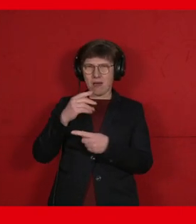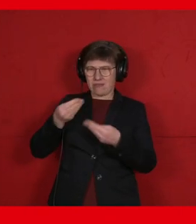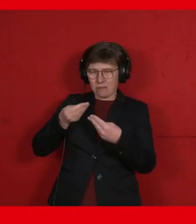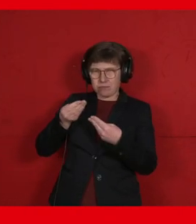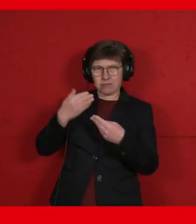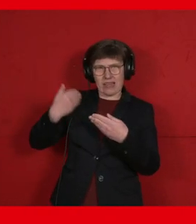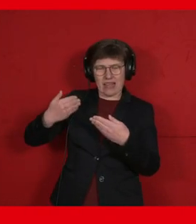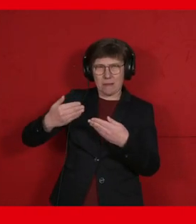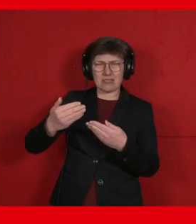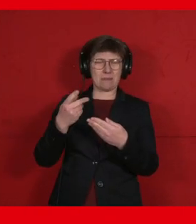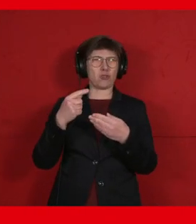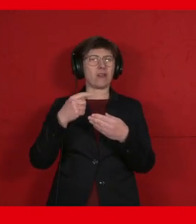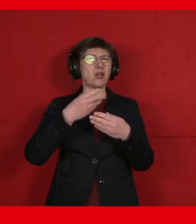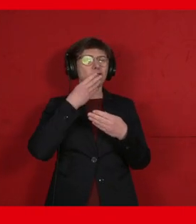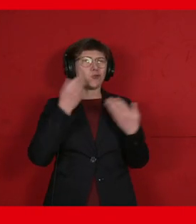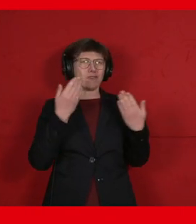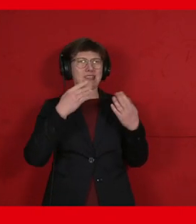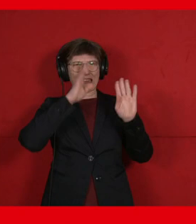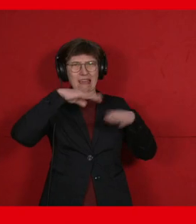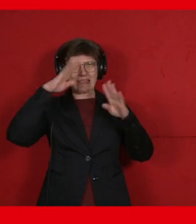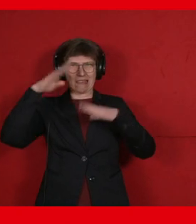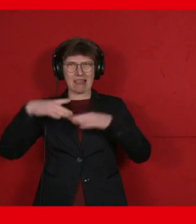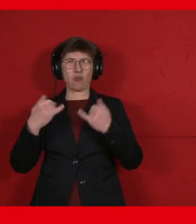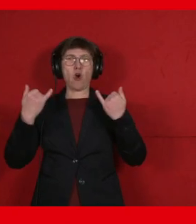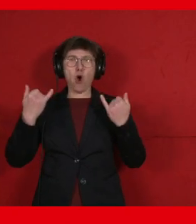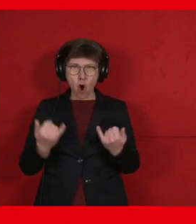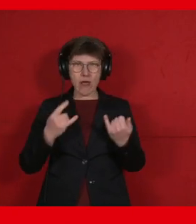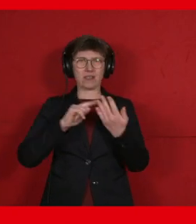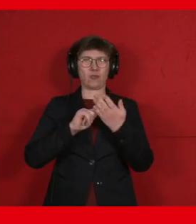Gespräch regelmäßig. Also das Schöne ist erstmal, das, was hier heute